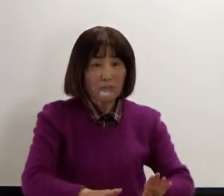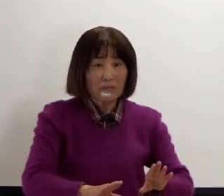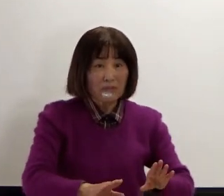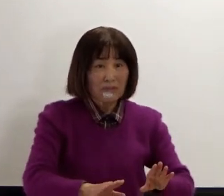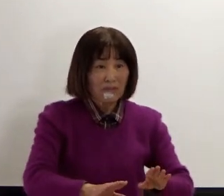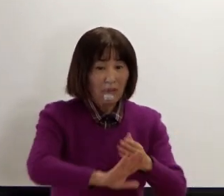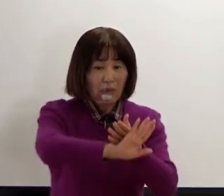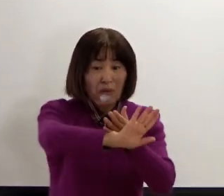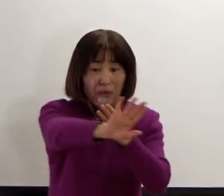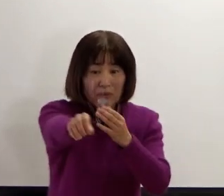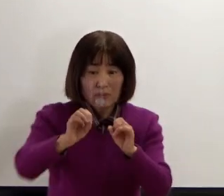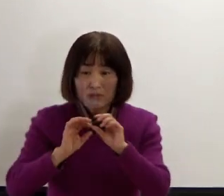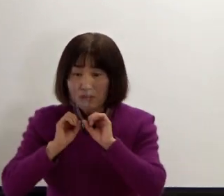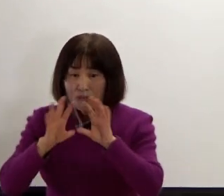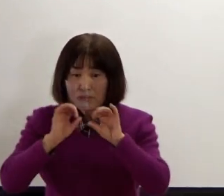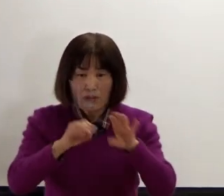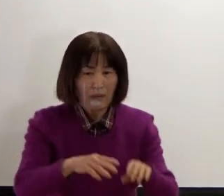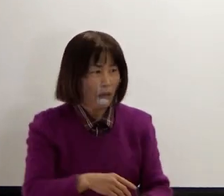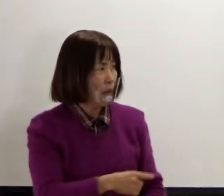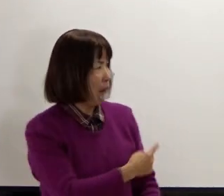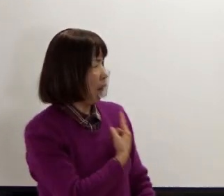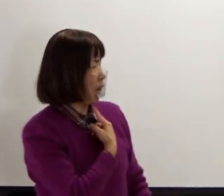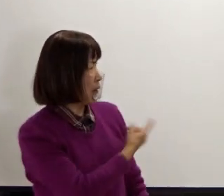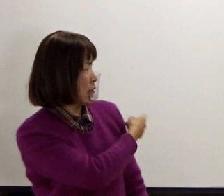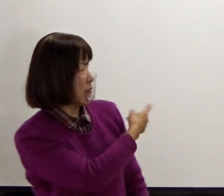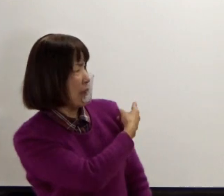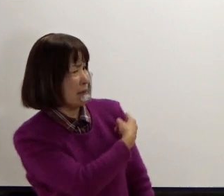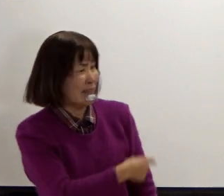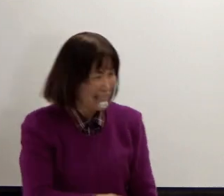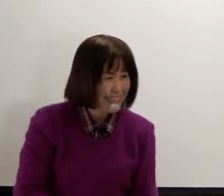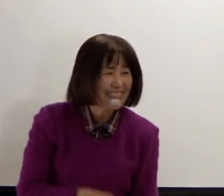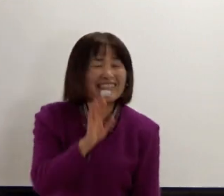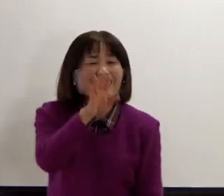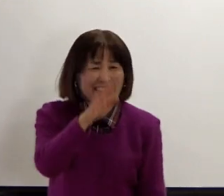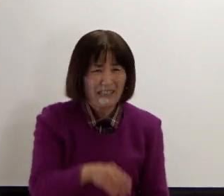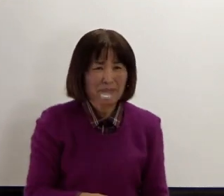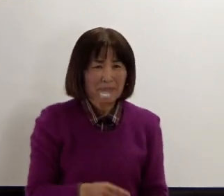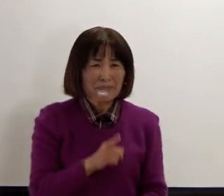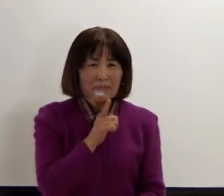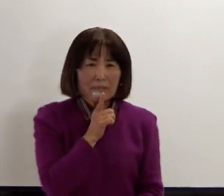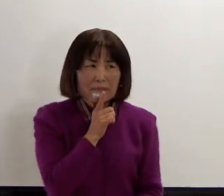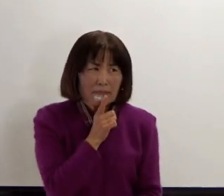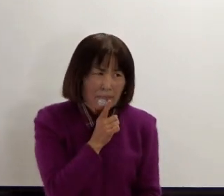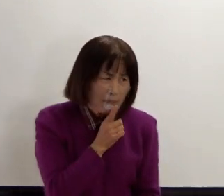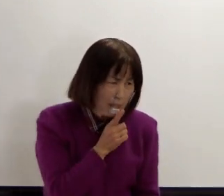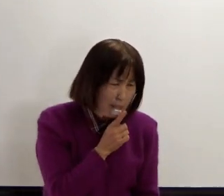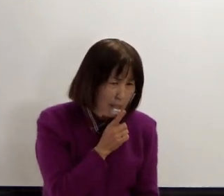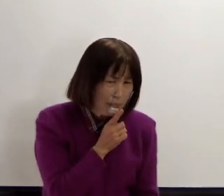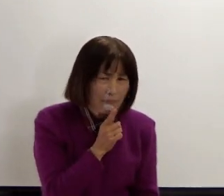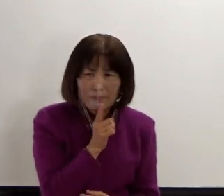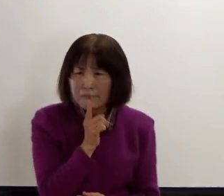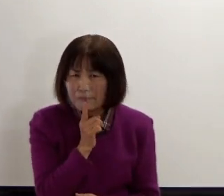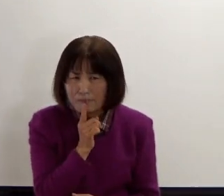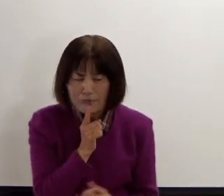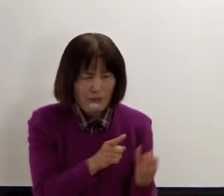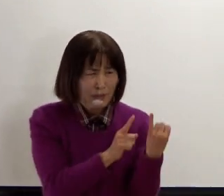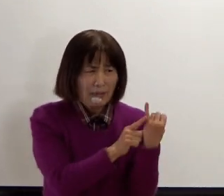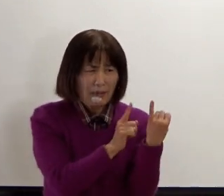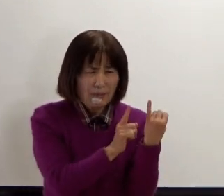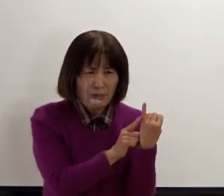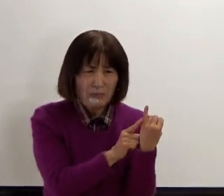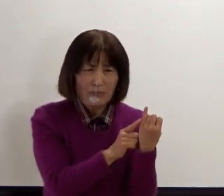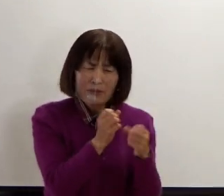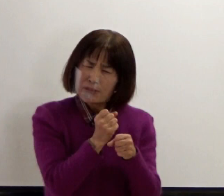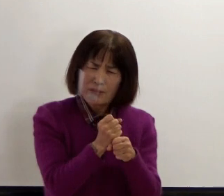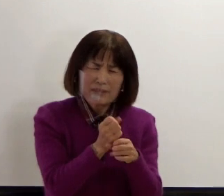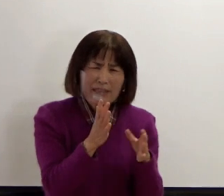子供ができたんじゃないかっていうことをこう確信できたんじゃないでしょうかね彼女。まあ、私は